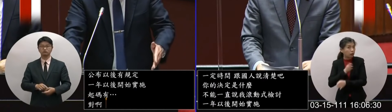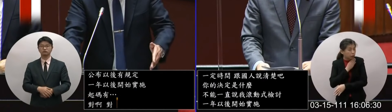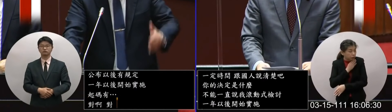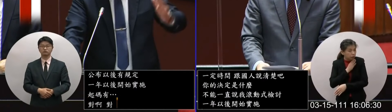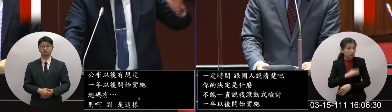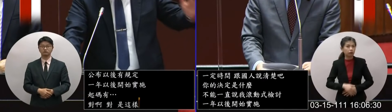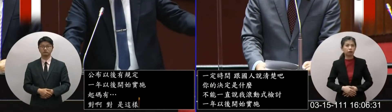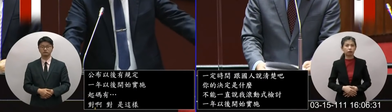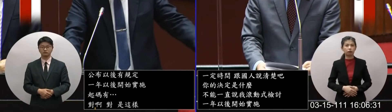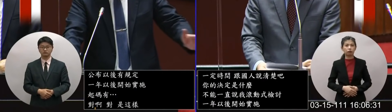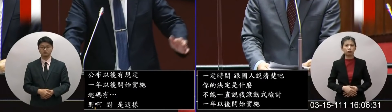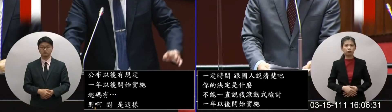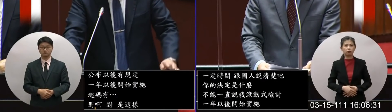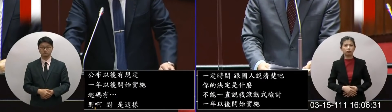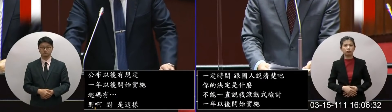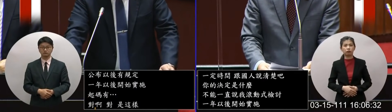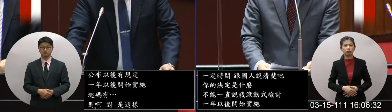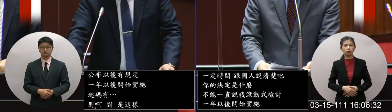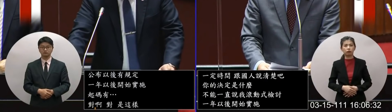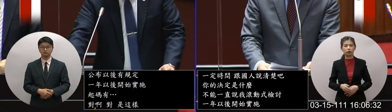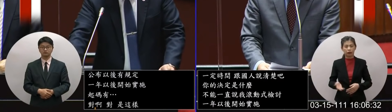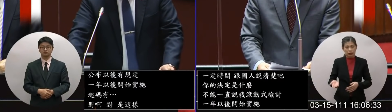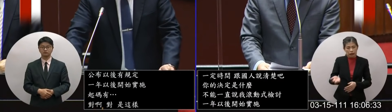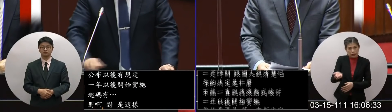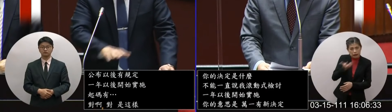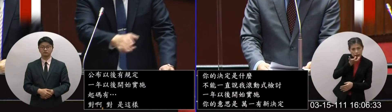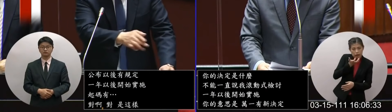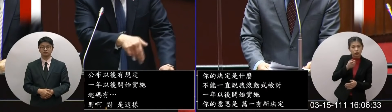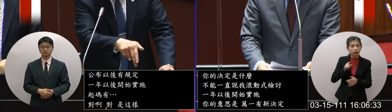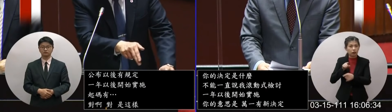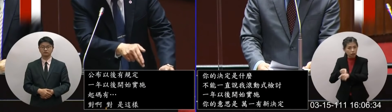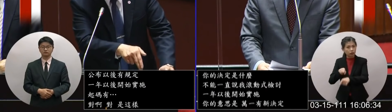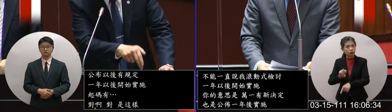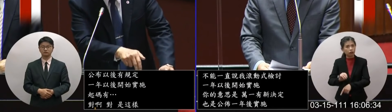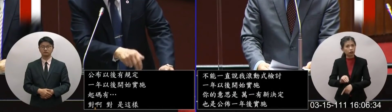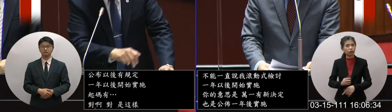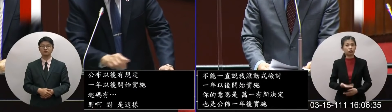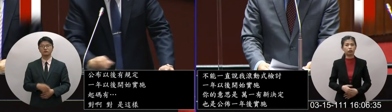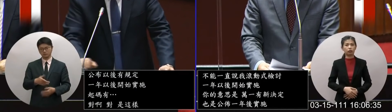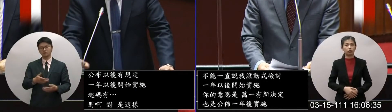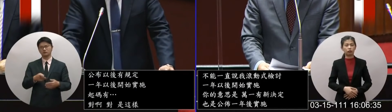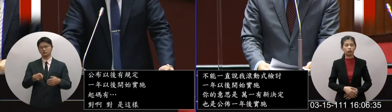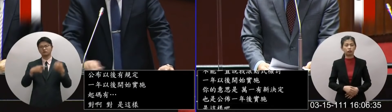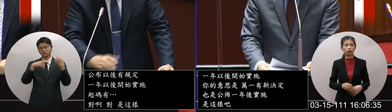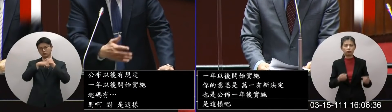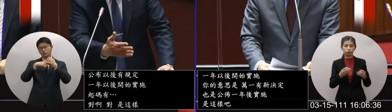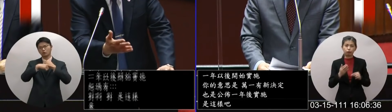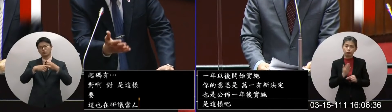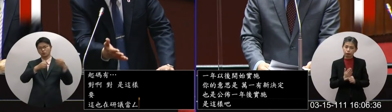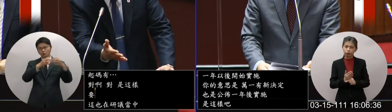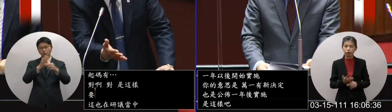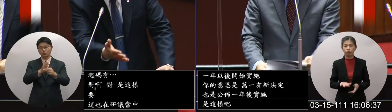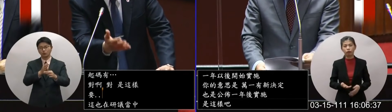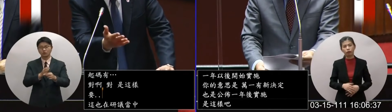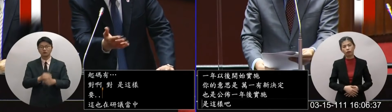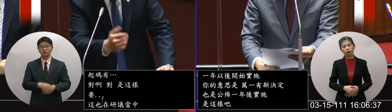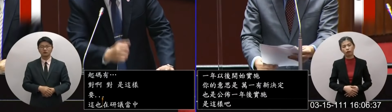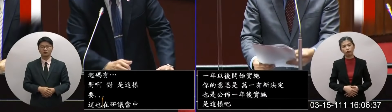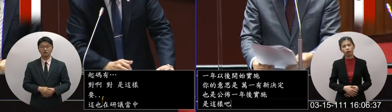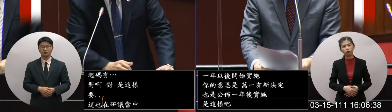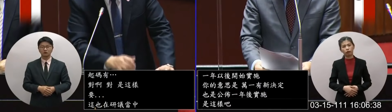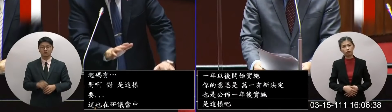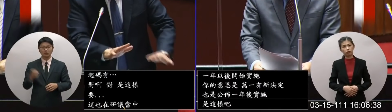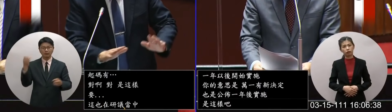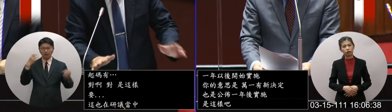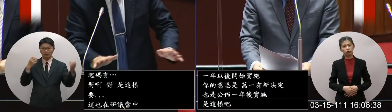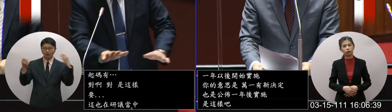对，要。 但会不会涉及到之前的？ 这个也在研议当中， 也在研议当中。 因为这个声音，陈武委